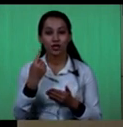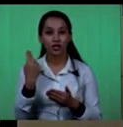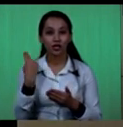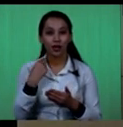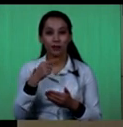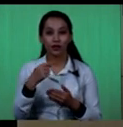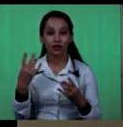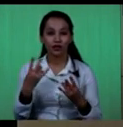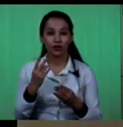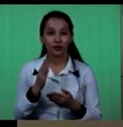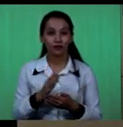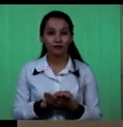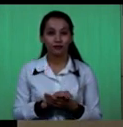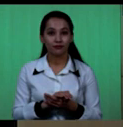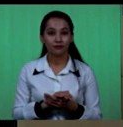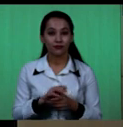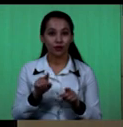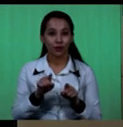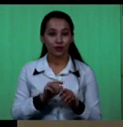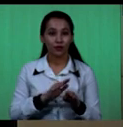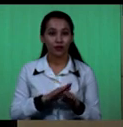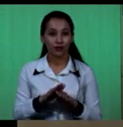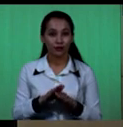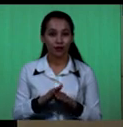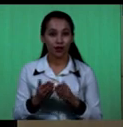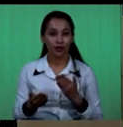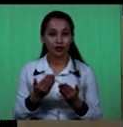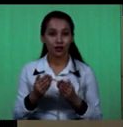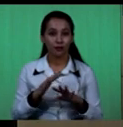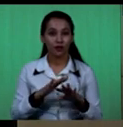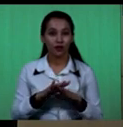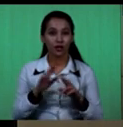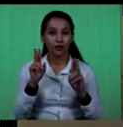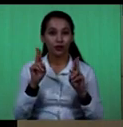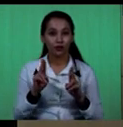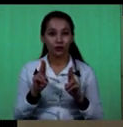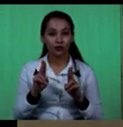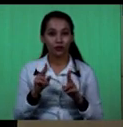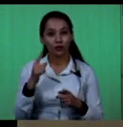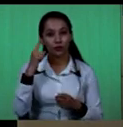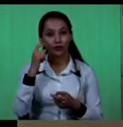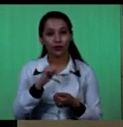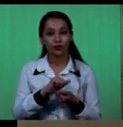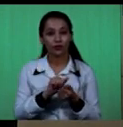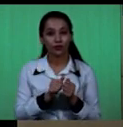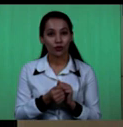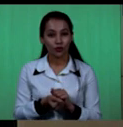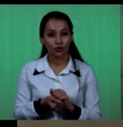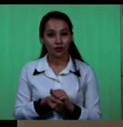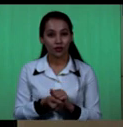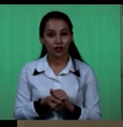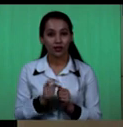qildingizmi? Barakalla. Agar siz doimo matematik qoidalarni yodingizda tutsangiz, hech